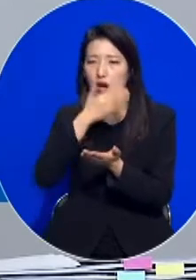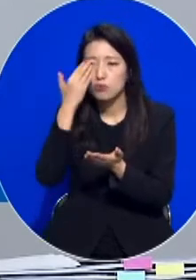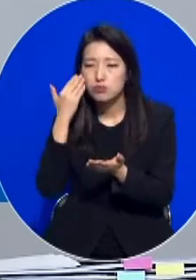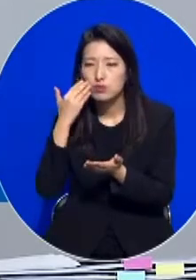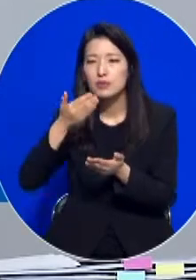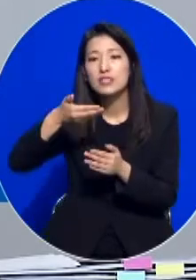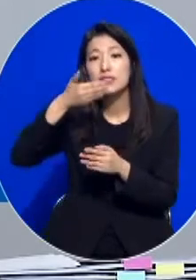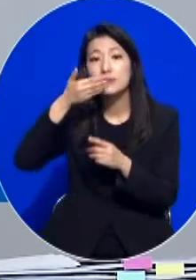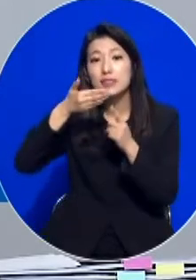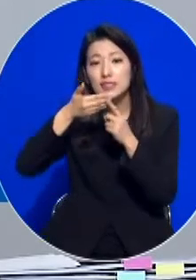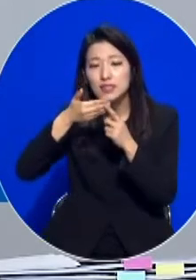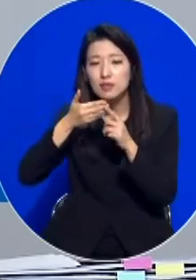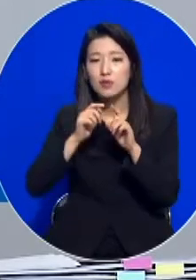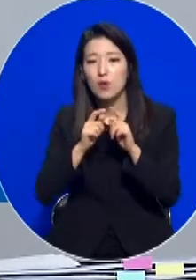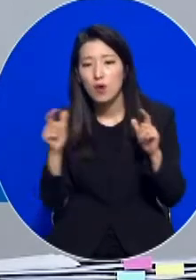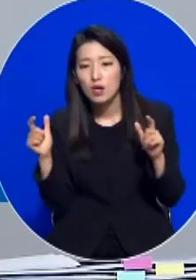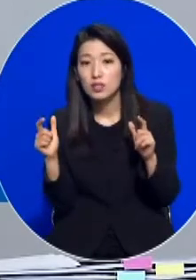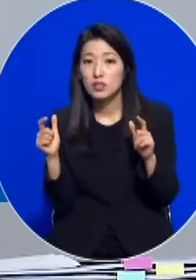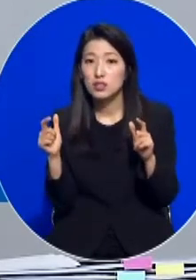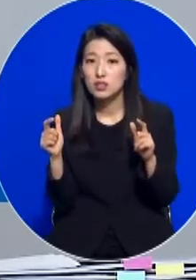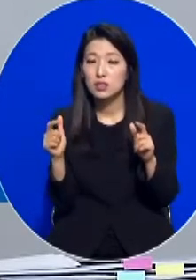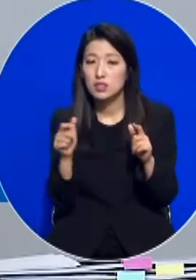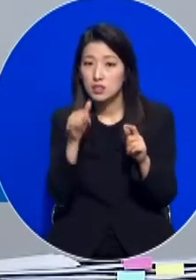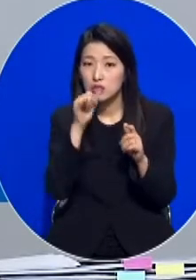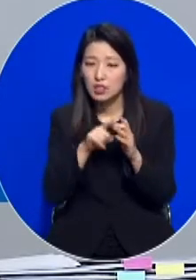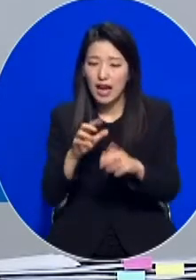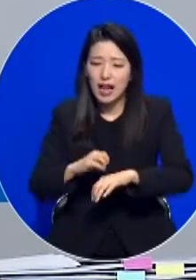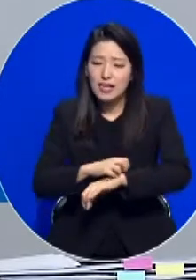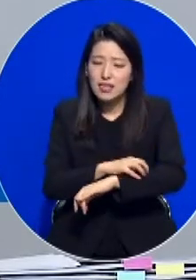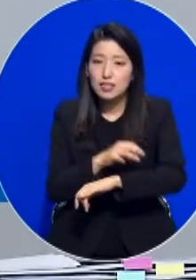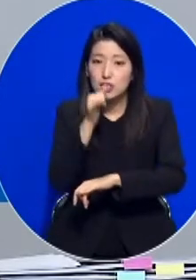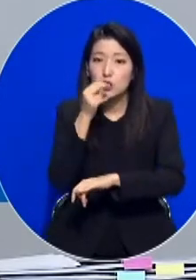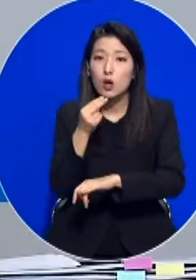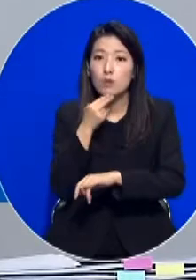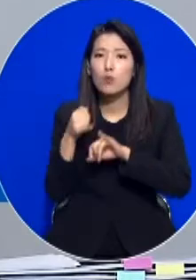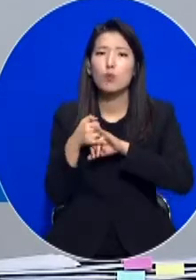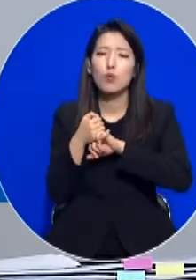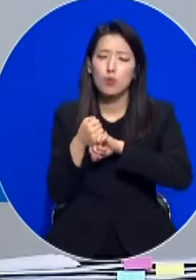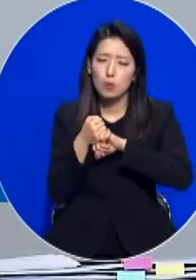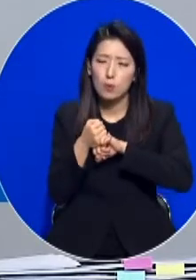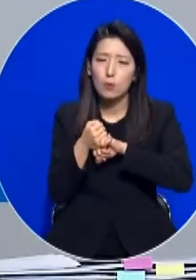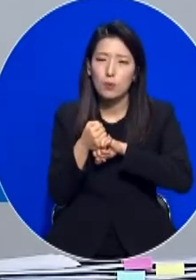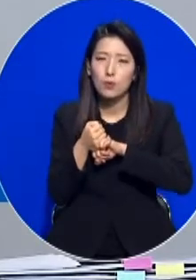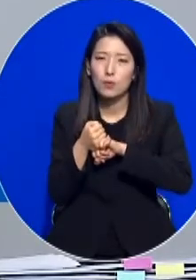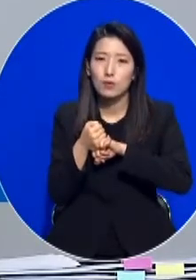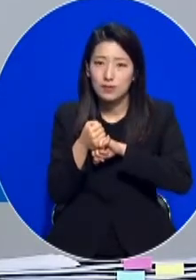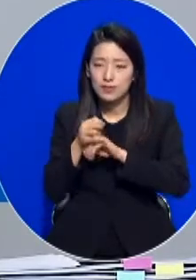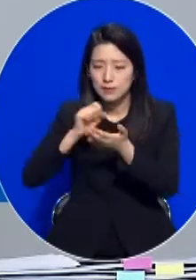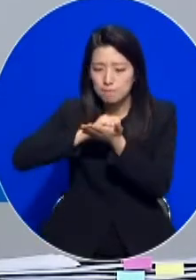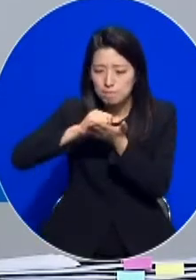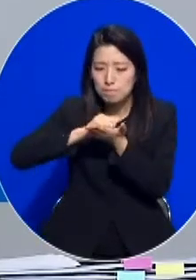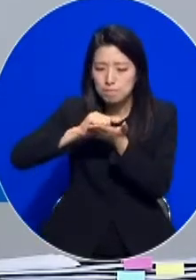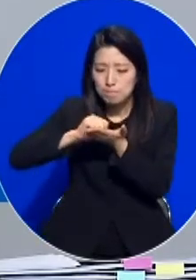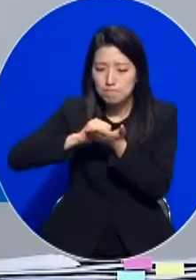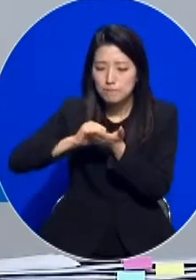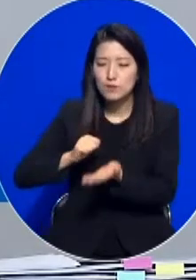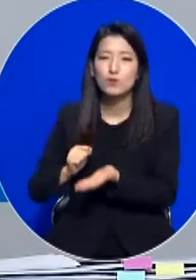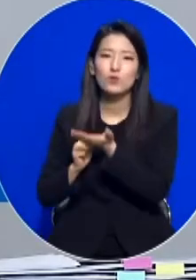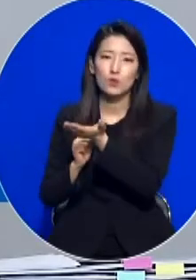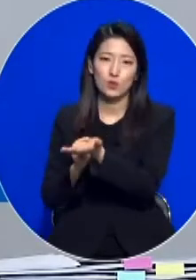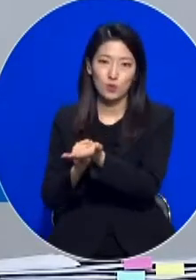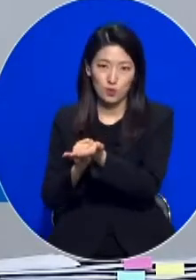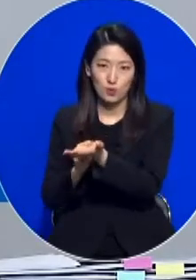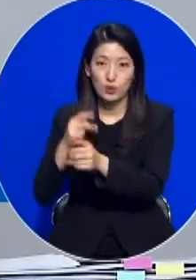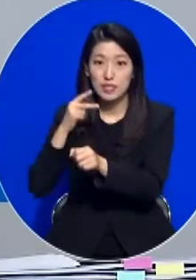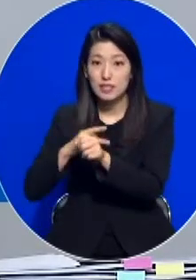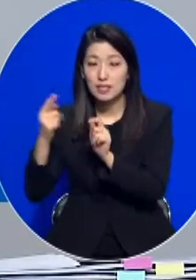그리고 다른 종류의 백신 접종에 대해서 알레르기 병력이 있는지를 반드시 예진표에 자세히 기록하고 또